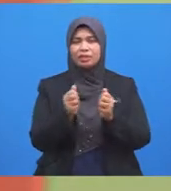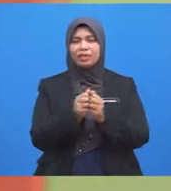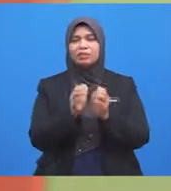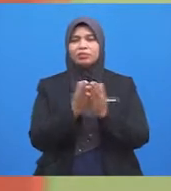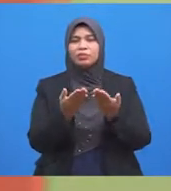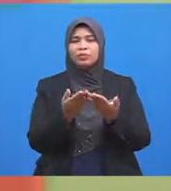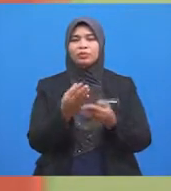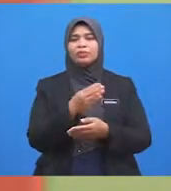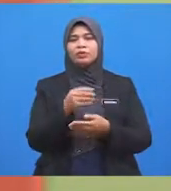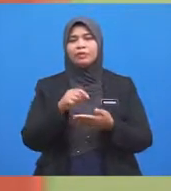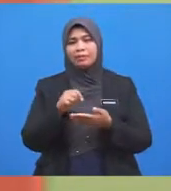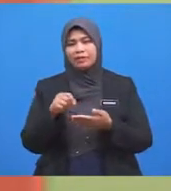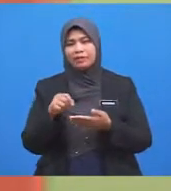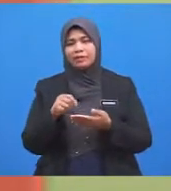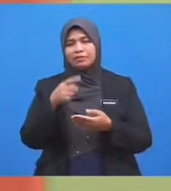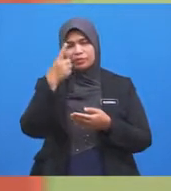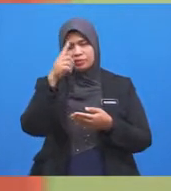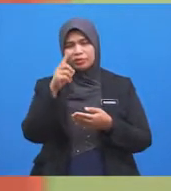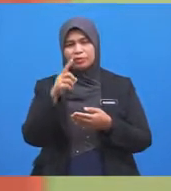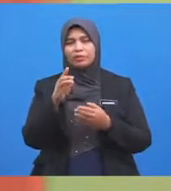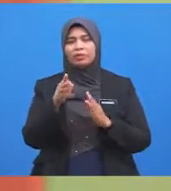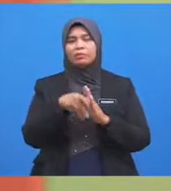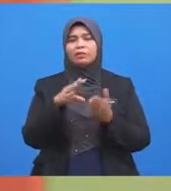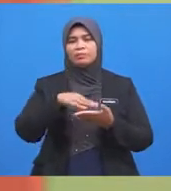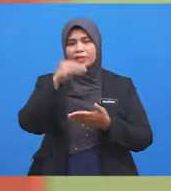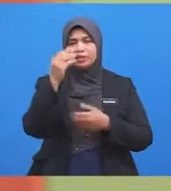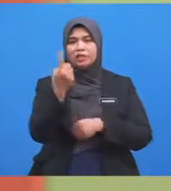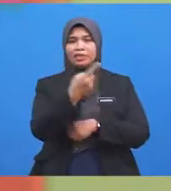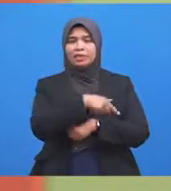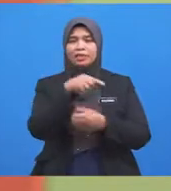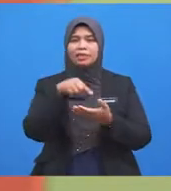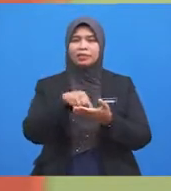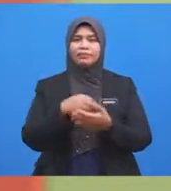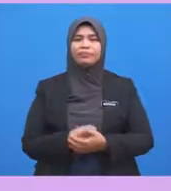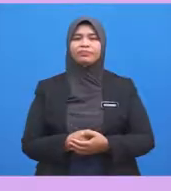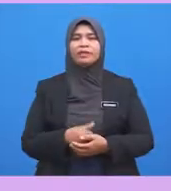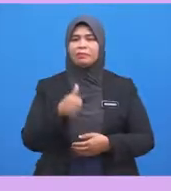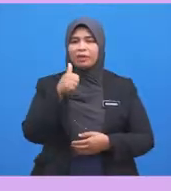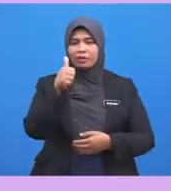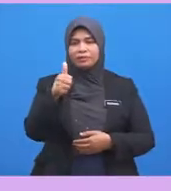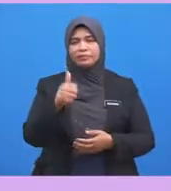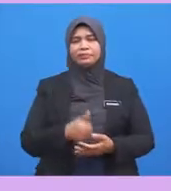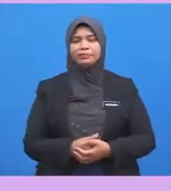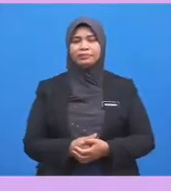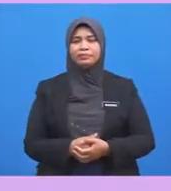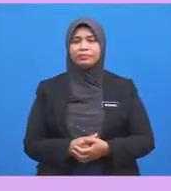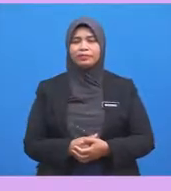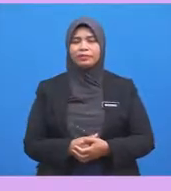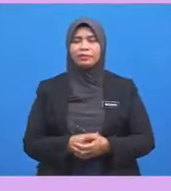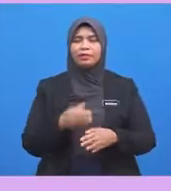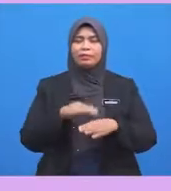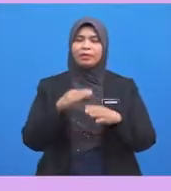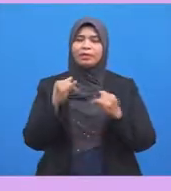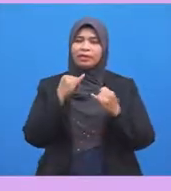tulis dan pensel untuk sesi pembelajaran pada hari ini. Bagus. Pada